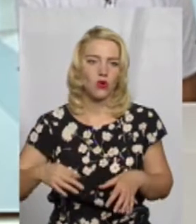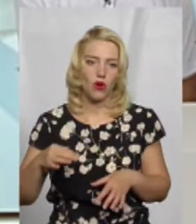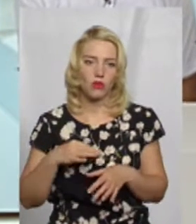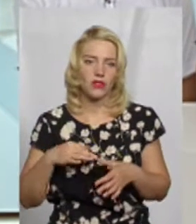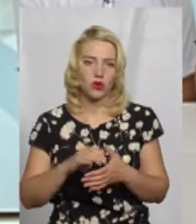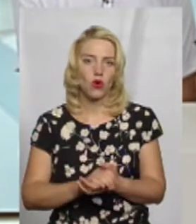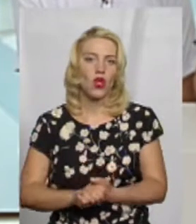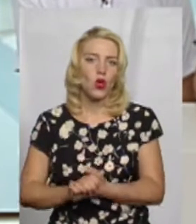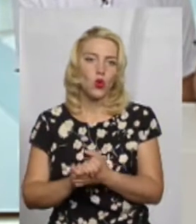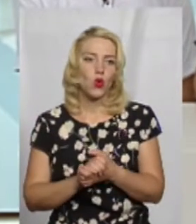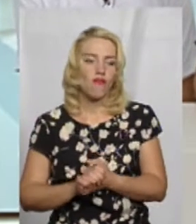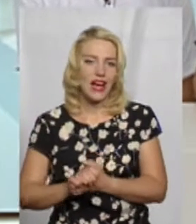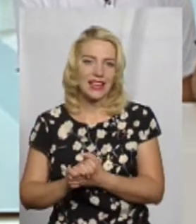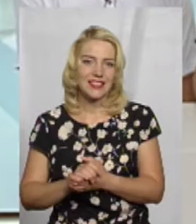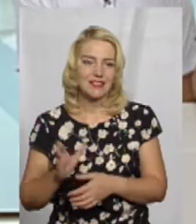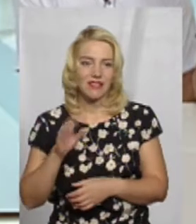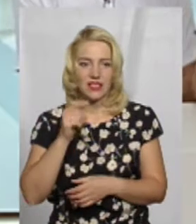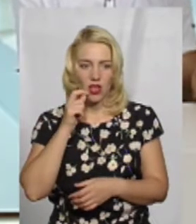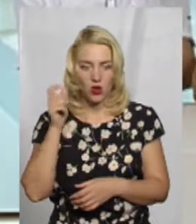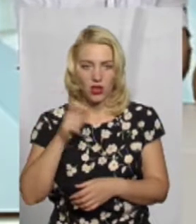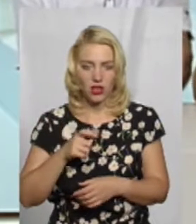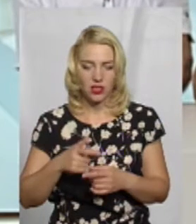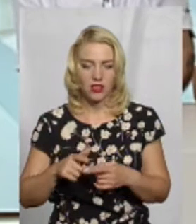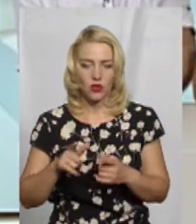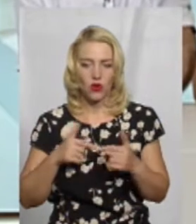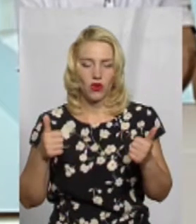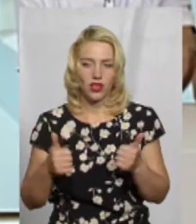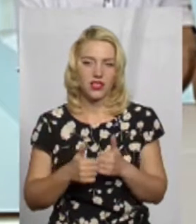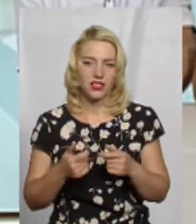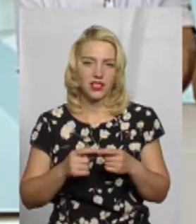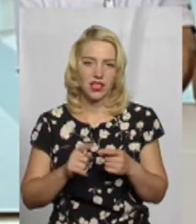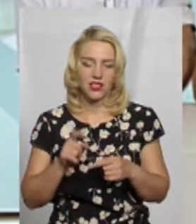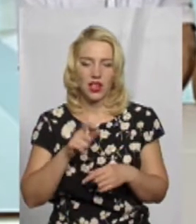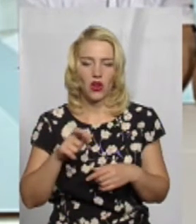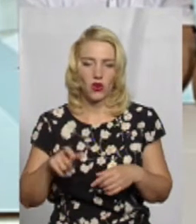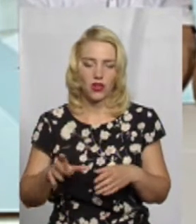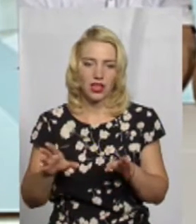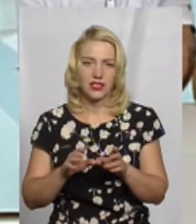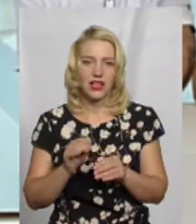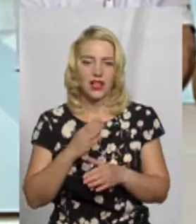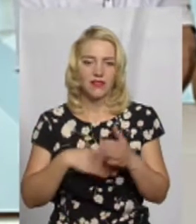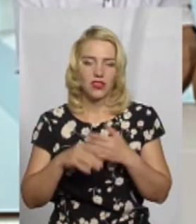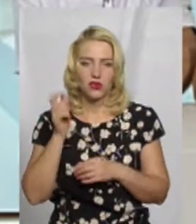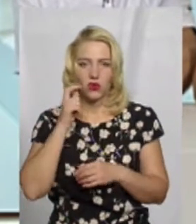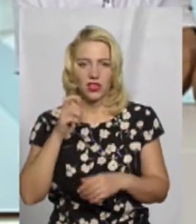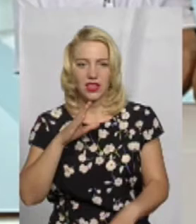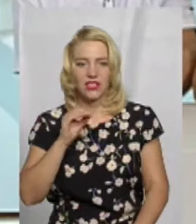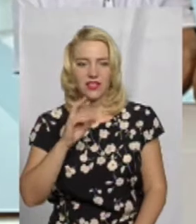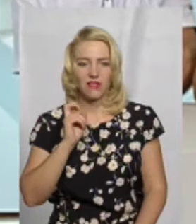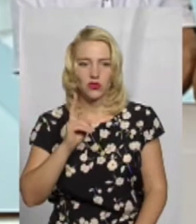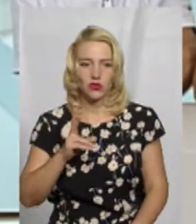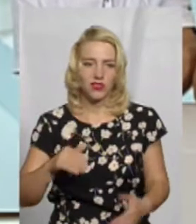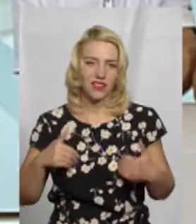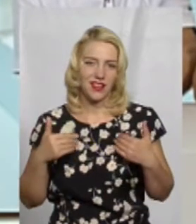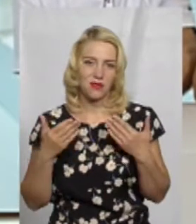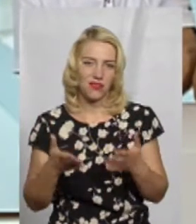обласного товариства Всеукраїнської організації «Союз організації людей з інвалідністю України» Анатолій Савчук. Вітаю вас, пане